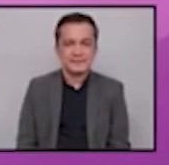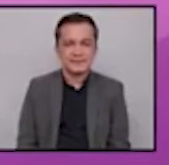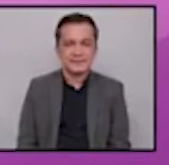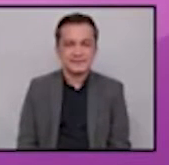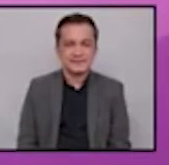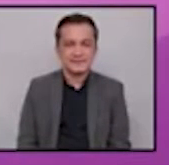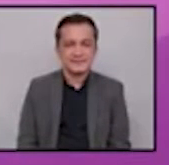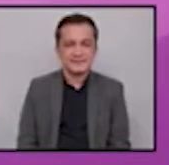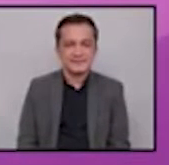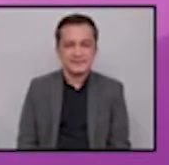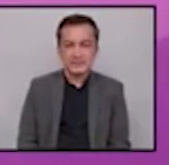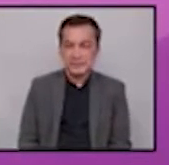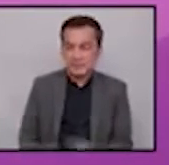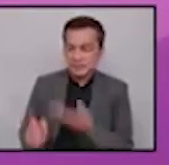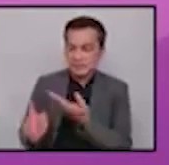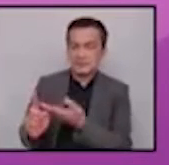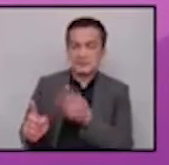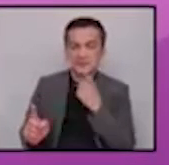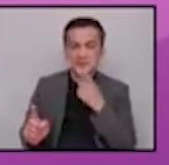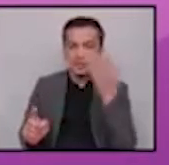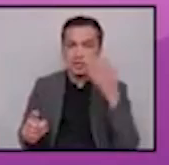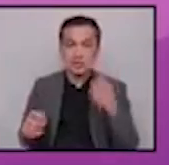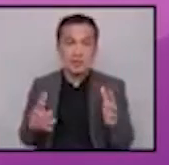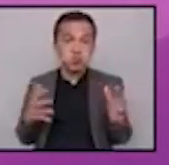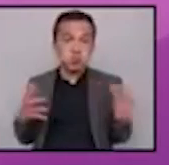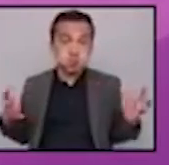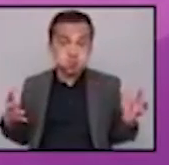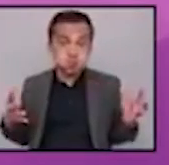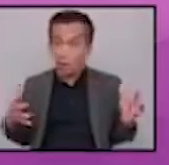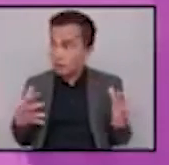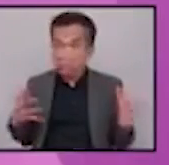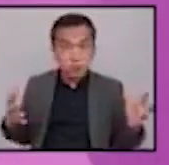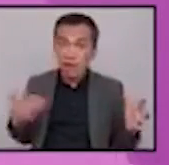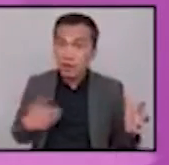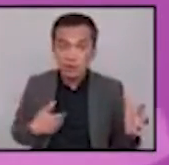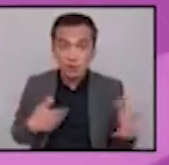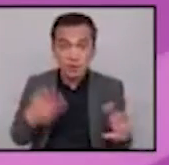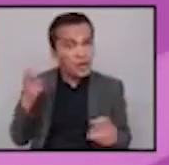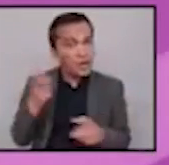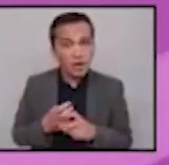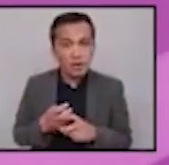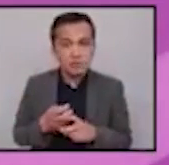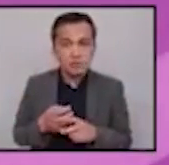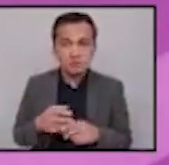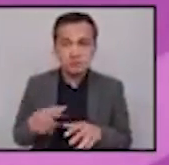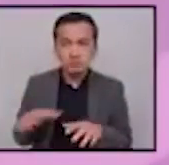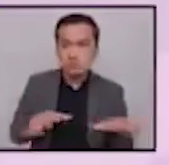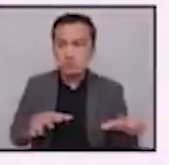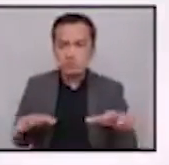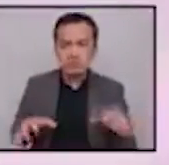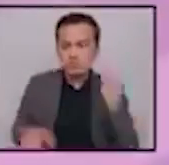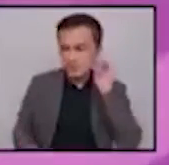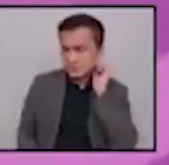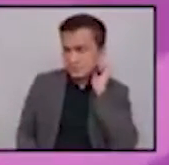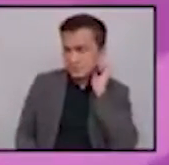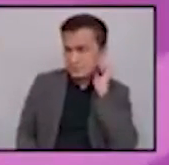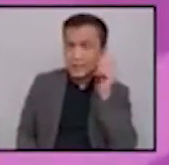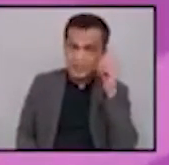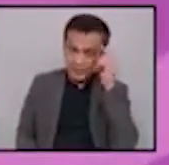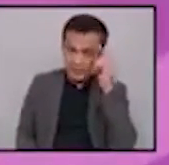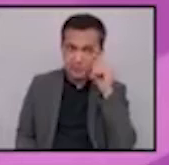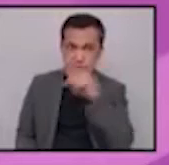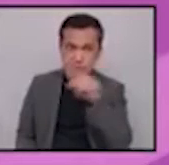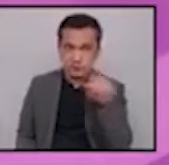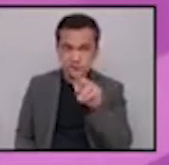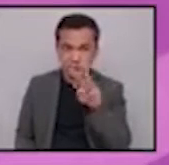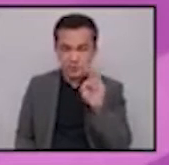Kasi nung dati mataba ako, ang hirap akong kumilos. Sabi ko, naisipan ko magzumba. Ayun, kasi pumayat